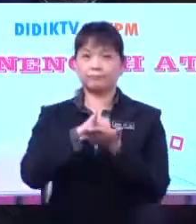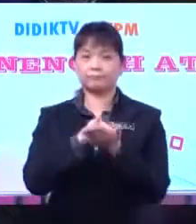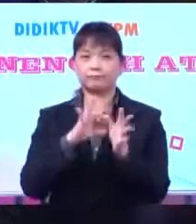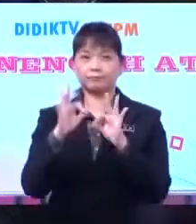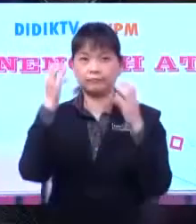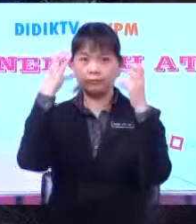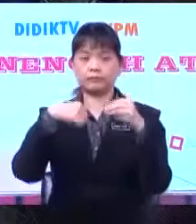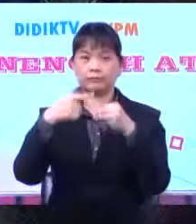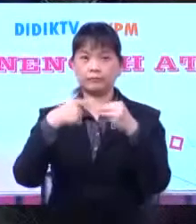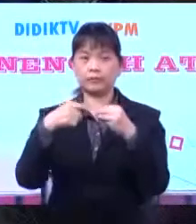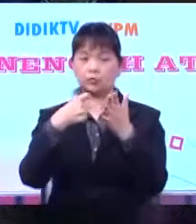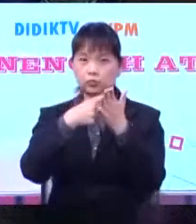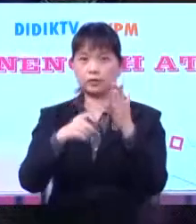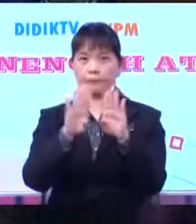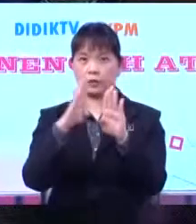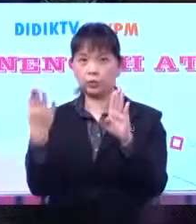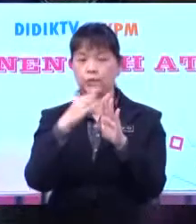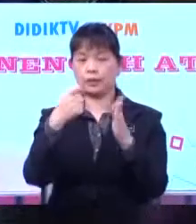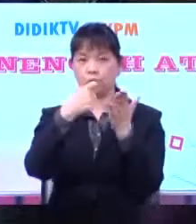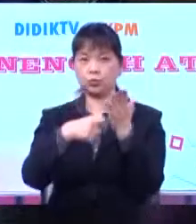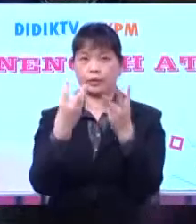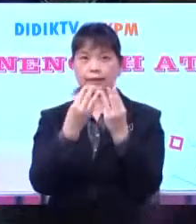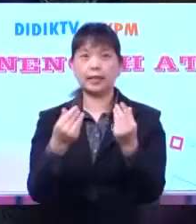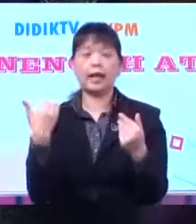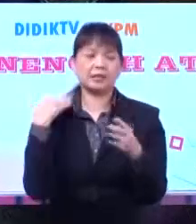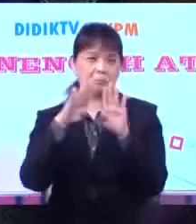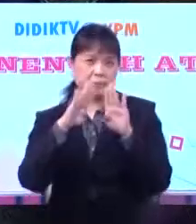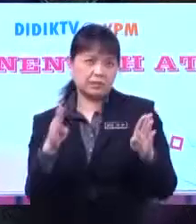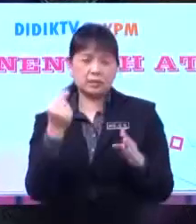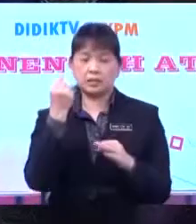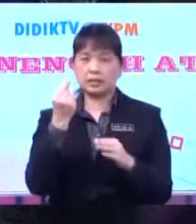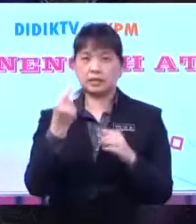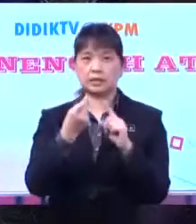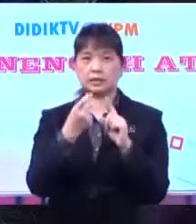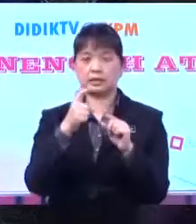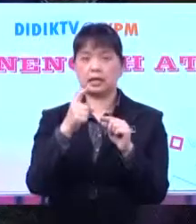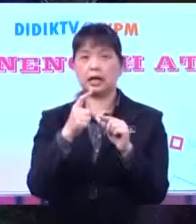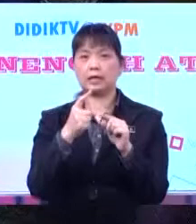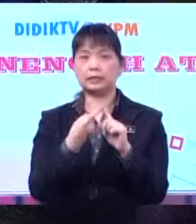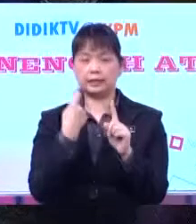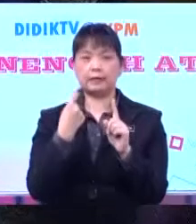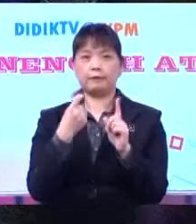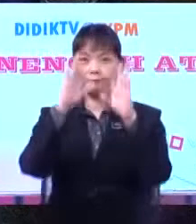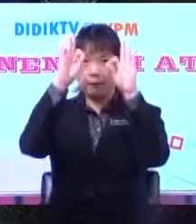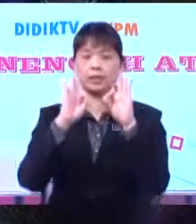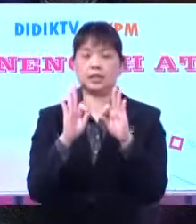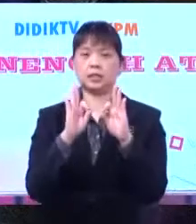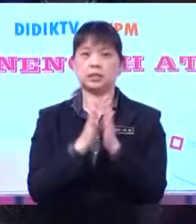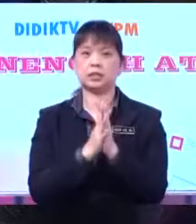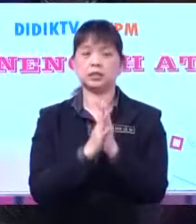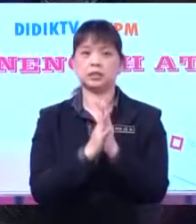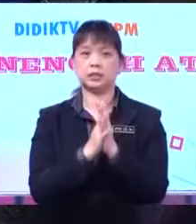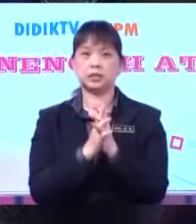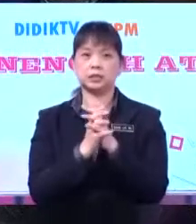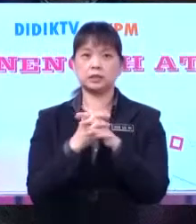tentang Cukai pintu dan juga Cukai tanah ada BCC daripada segi formulanya yang di mana Pakde di ujung